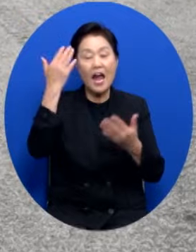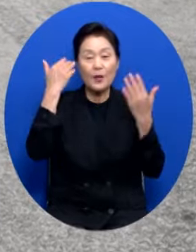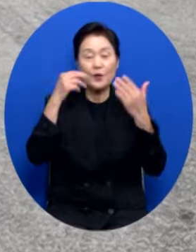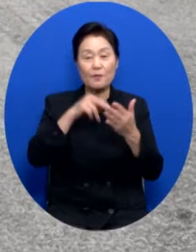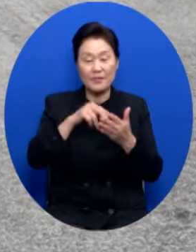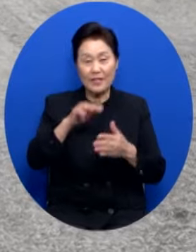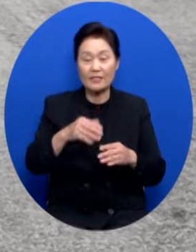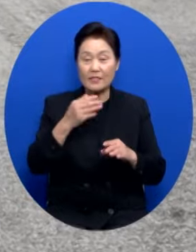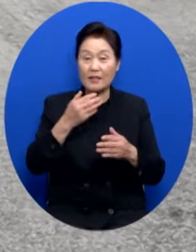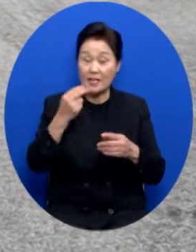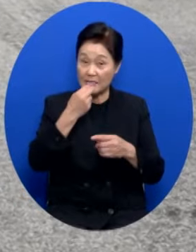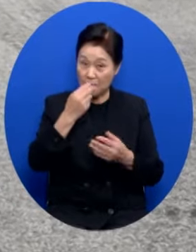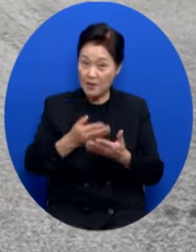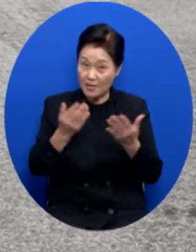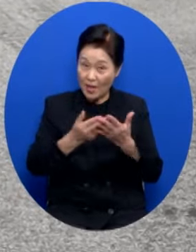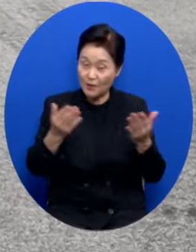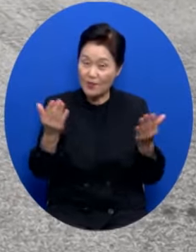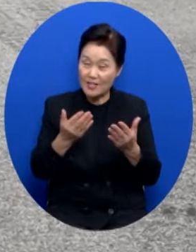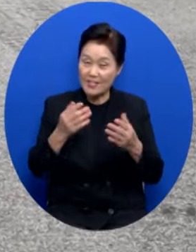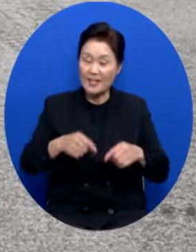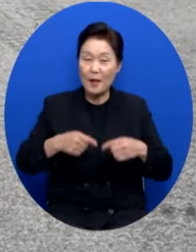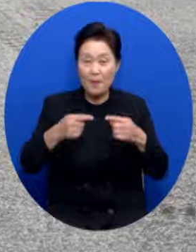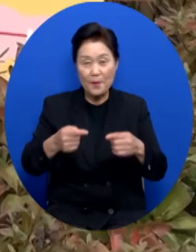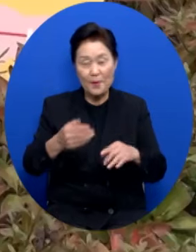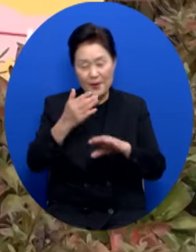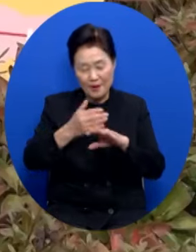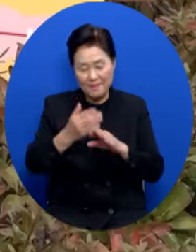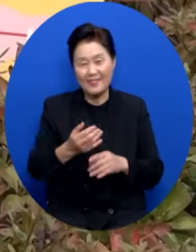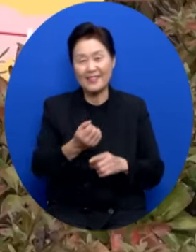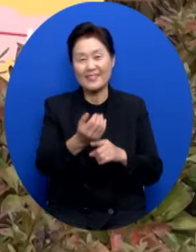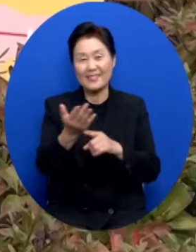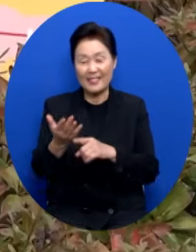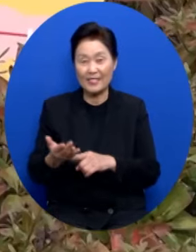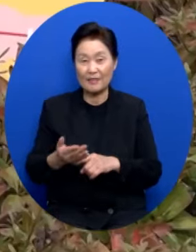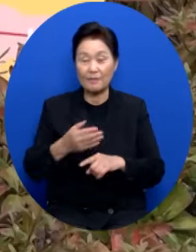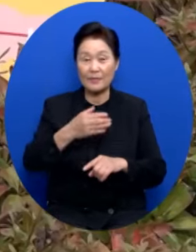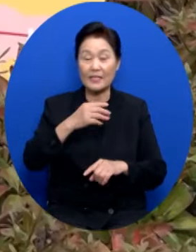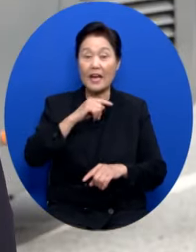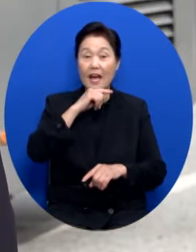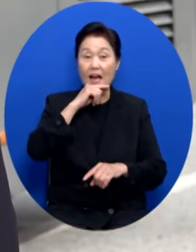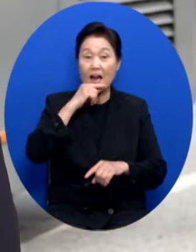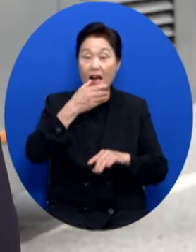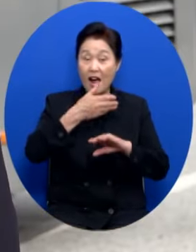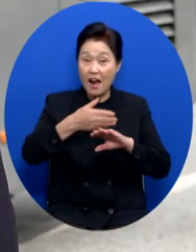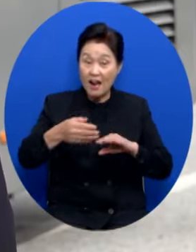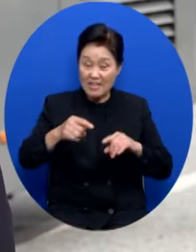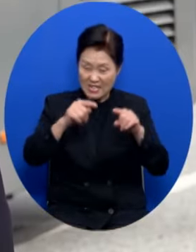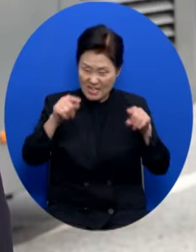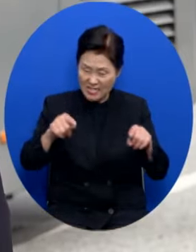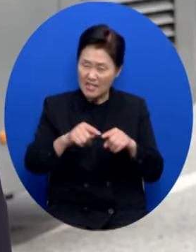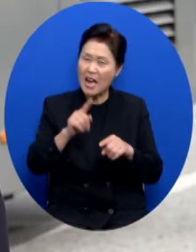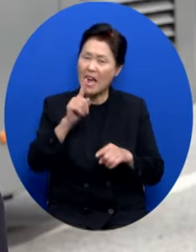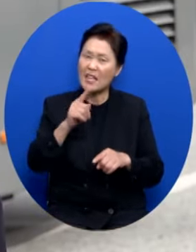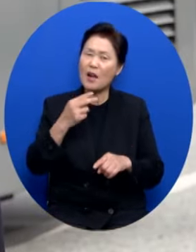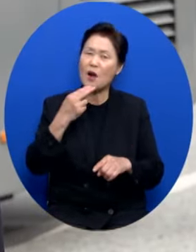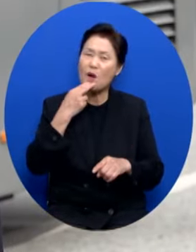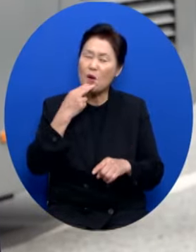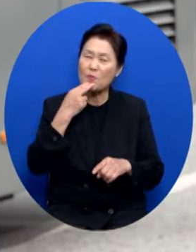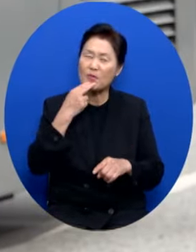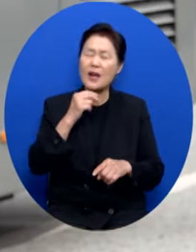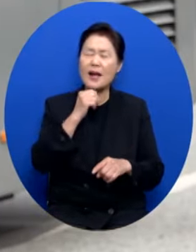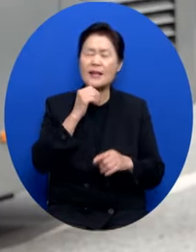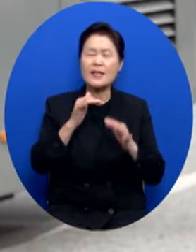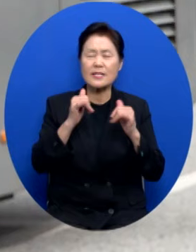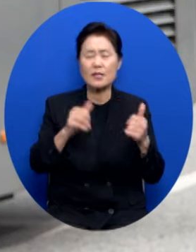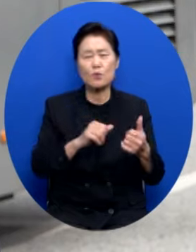생명을 나누는 일에 나서준 데 대해 감사를 전했습니다. 헌혈증 한 장이 없어서 저소득층의 분들이